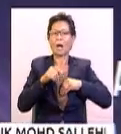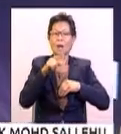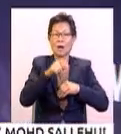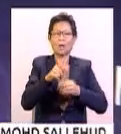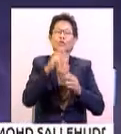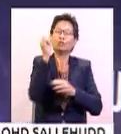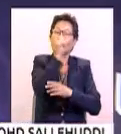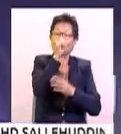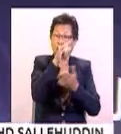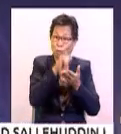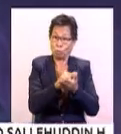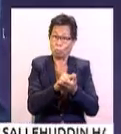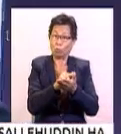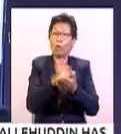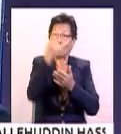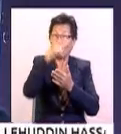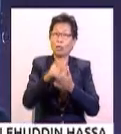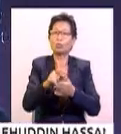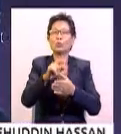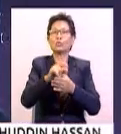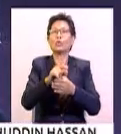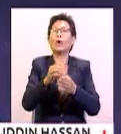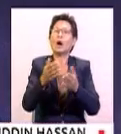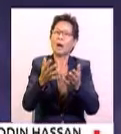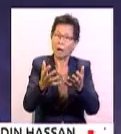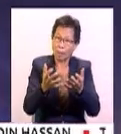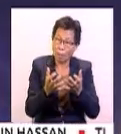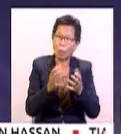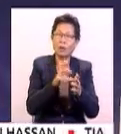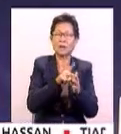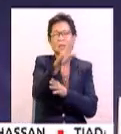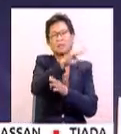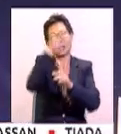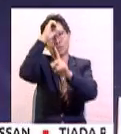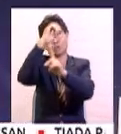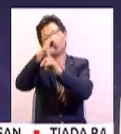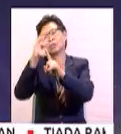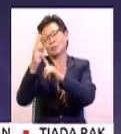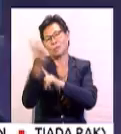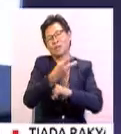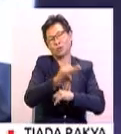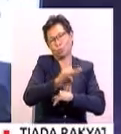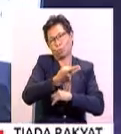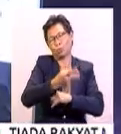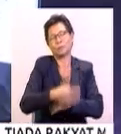persembahannya nanti bukan sekadar memenuhi tuntutan kerjaya tetapi juga bagi tujuan kebajikan.